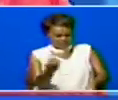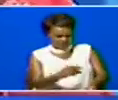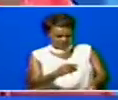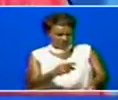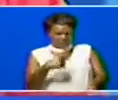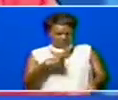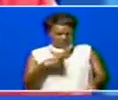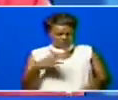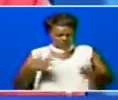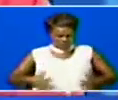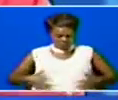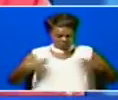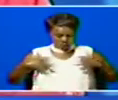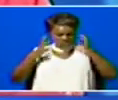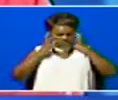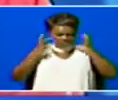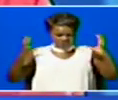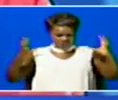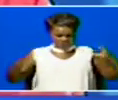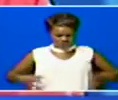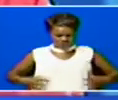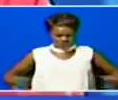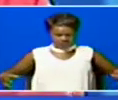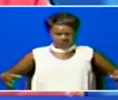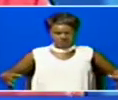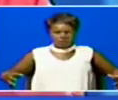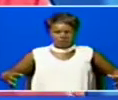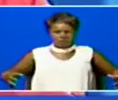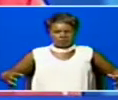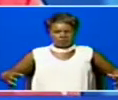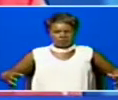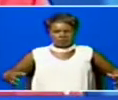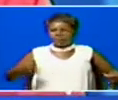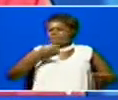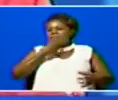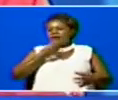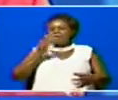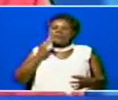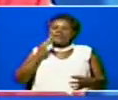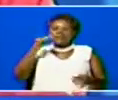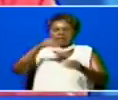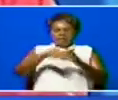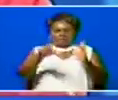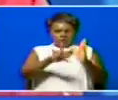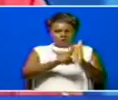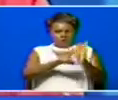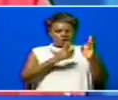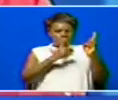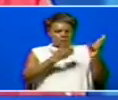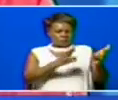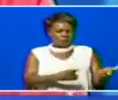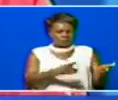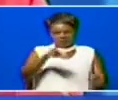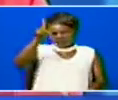Nikawa nimefura kila mahali. So mother-in-law wake akawa amepeleka report kwa